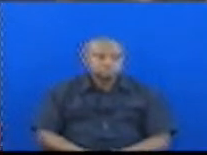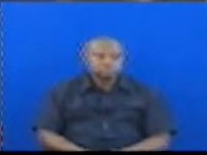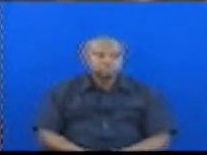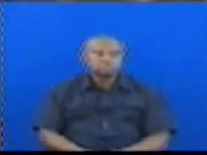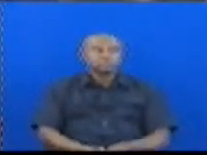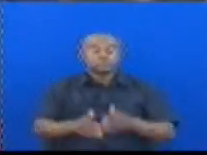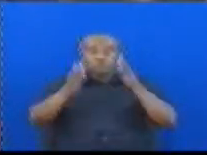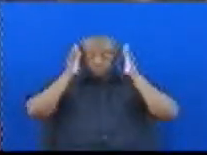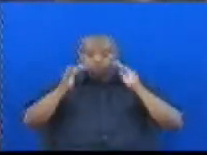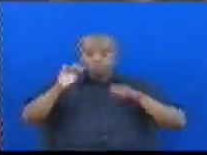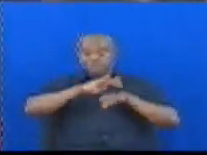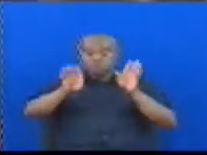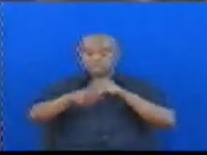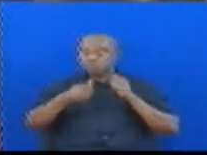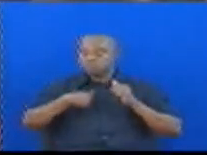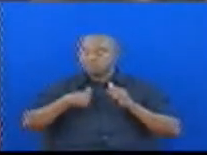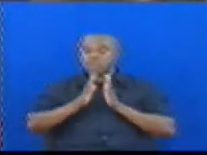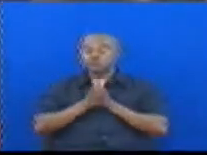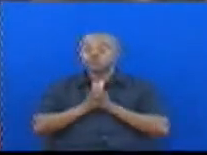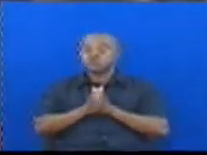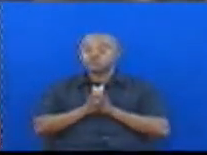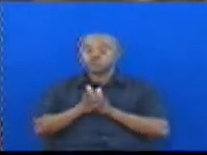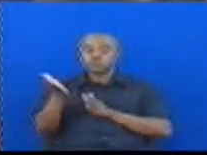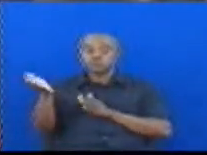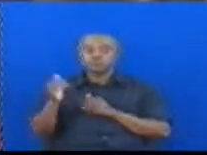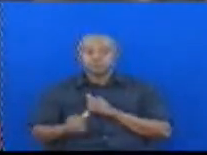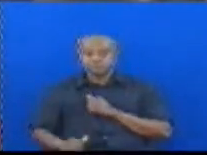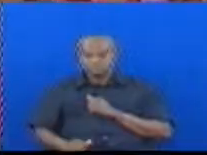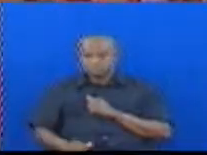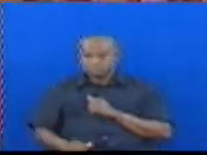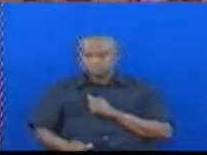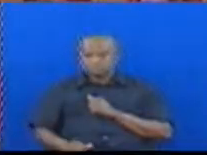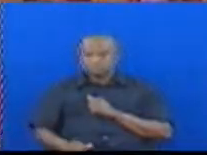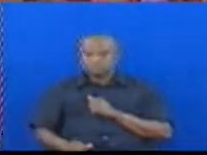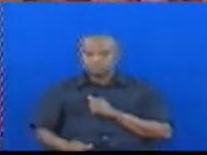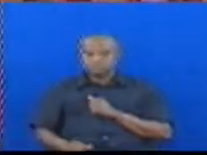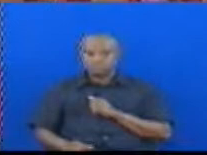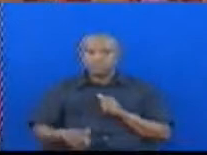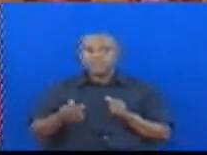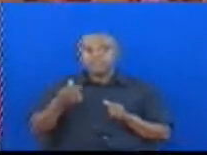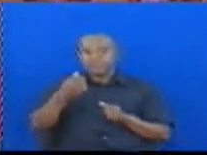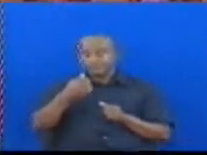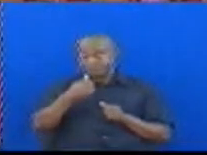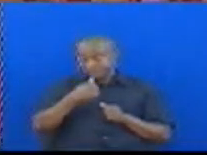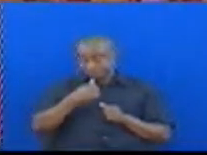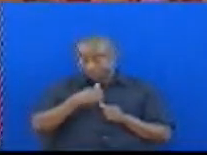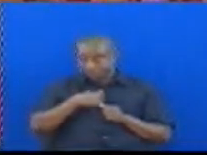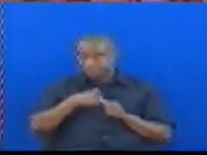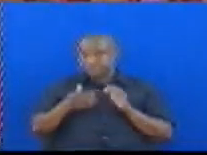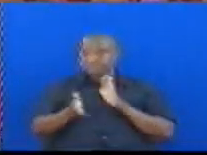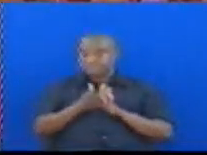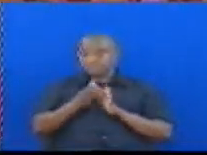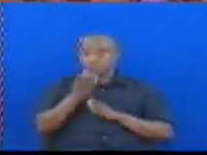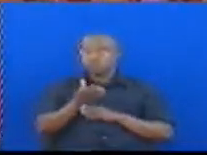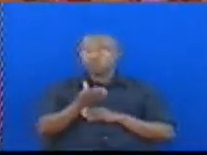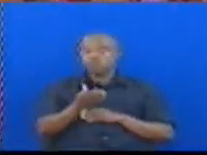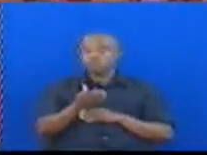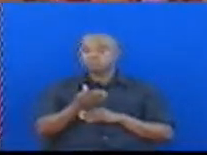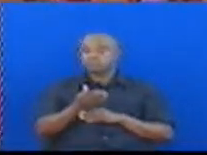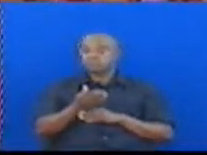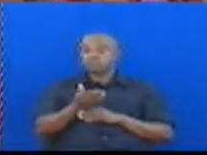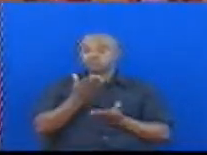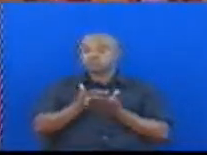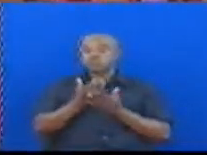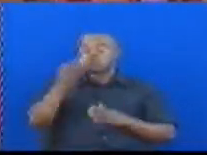Mheshimiwa Naibu Spika, nakushukuru na naomba nianze utangulizi wa hotuba yangu kwa kusema